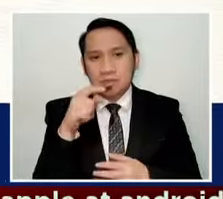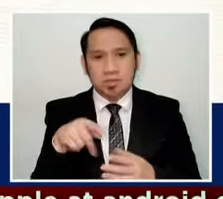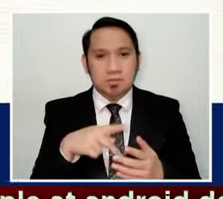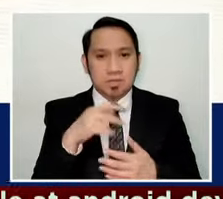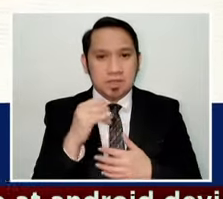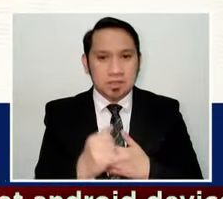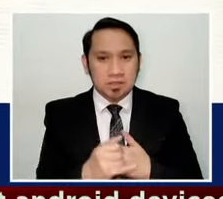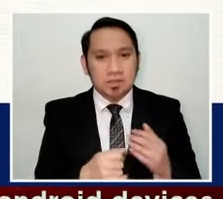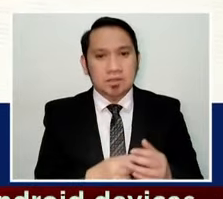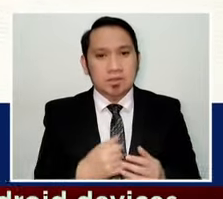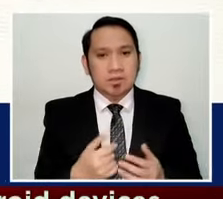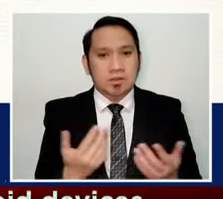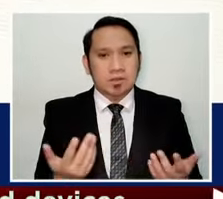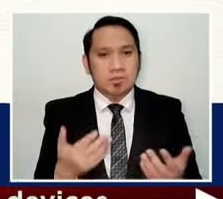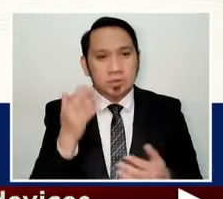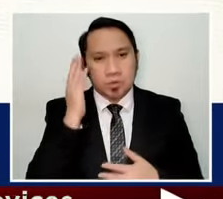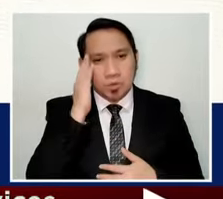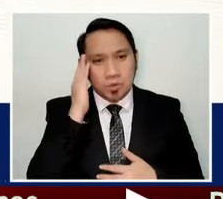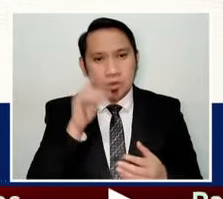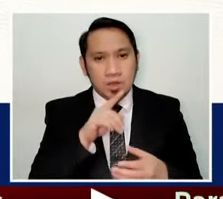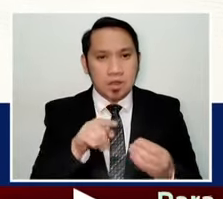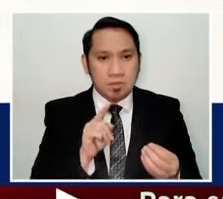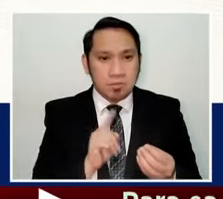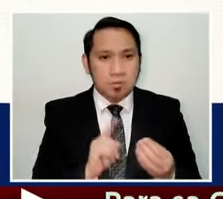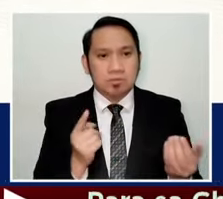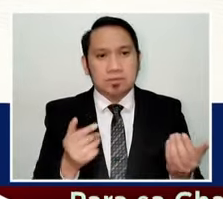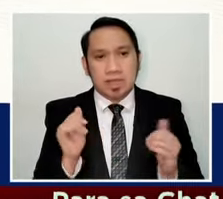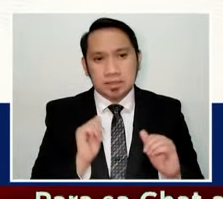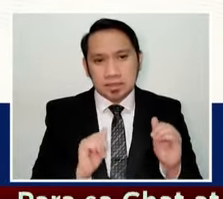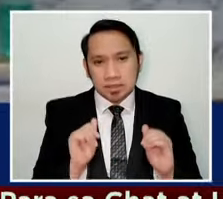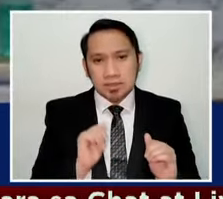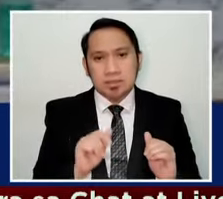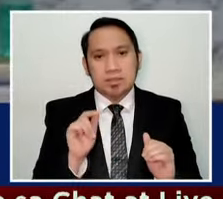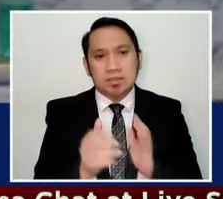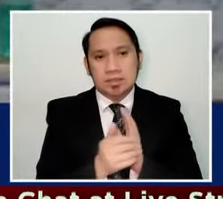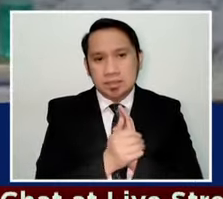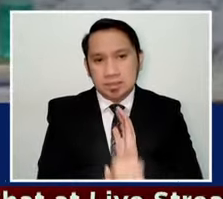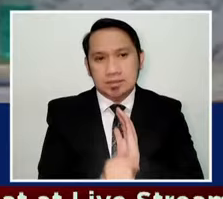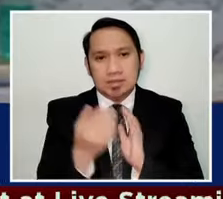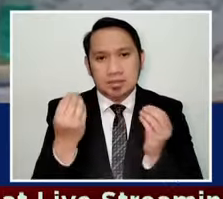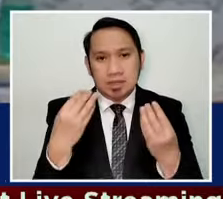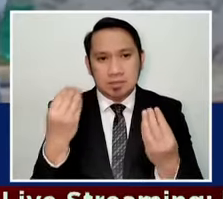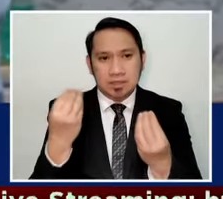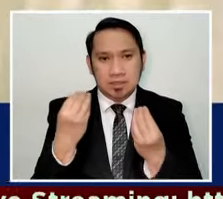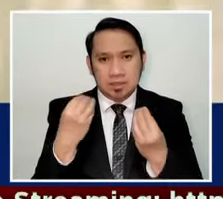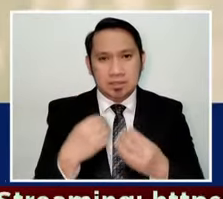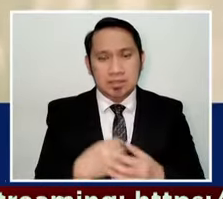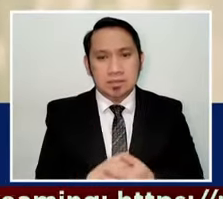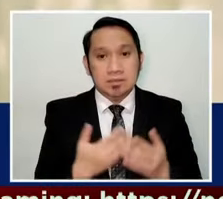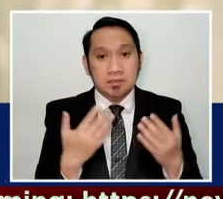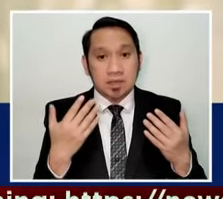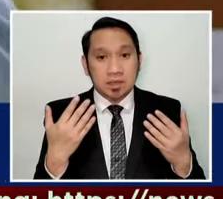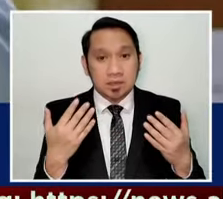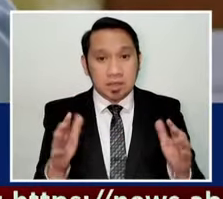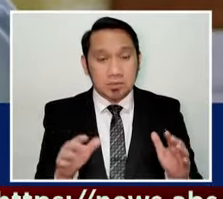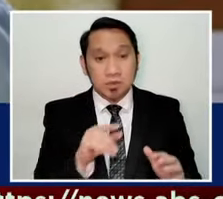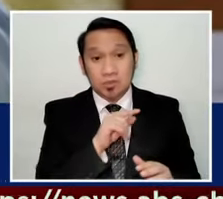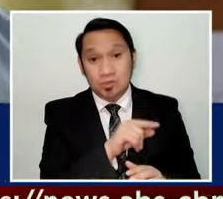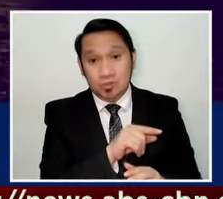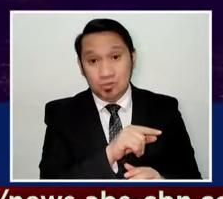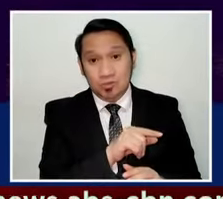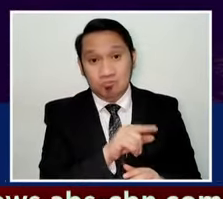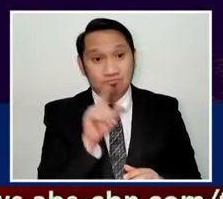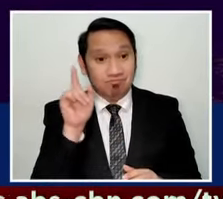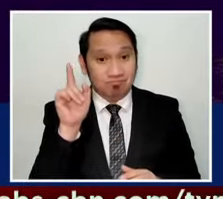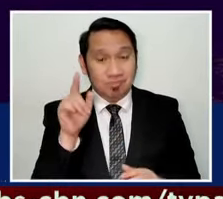knows a lot about our craft, so marami po siya naturo sa akin. Pagkatapos ng Too Good to Be True, itatampok si